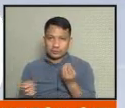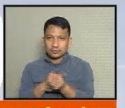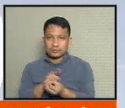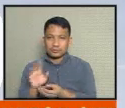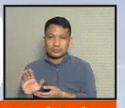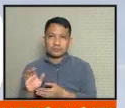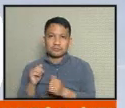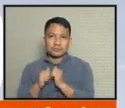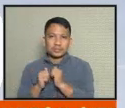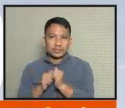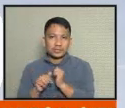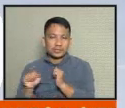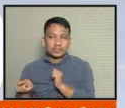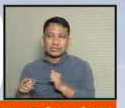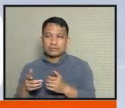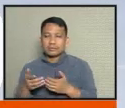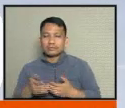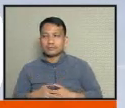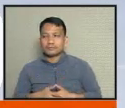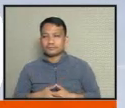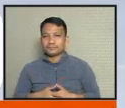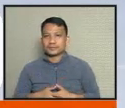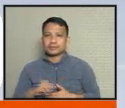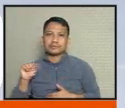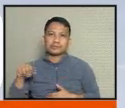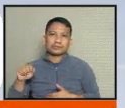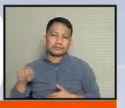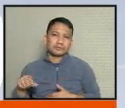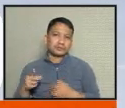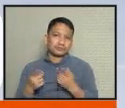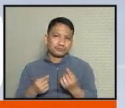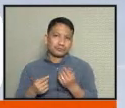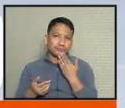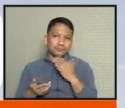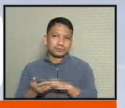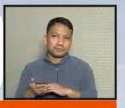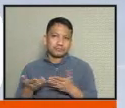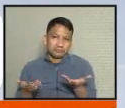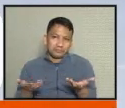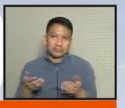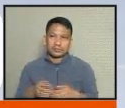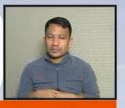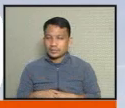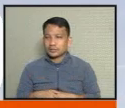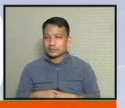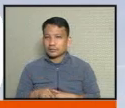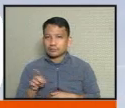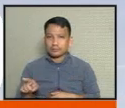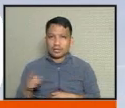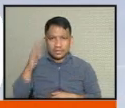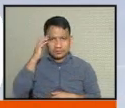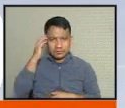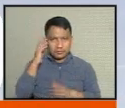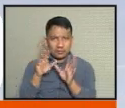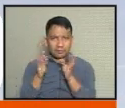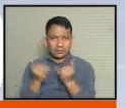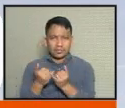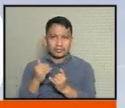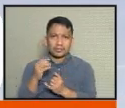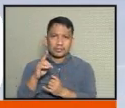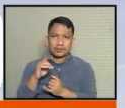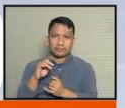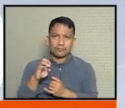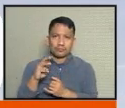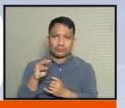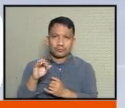Motors, ibig sabihin, sumasang-ayon sila sa kawalang yan. Siguro naman, matino itong may-ari ng Del Monte Motors.